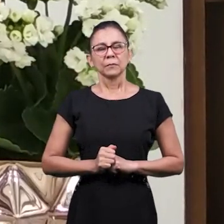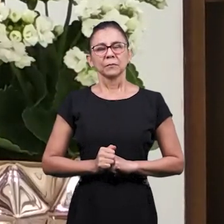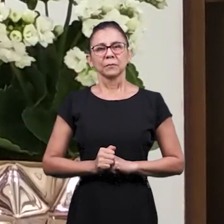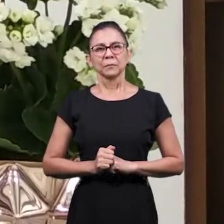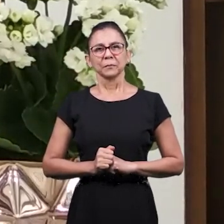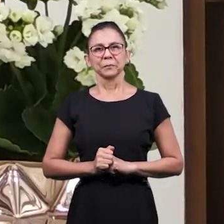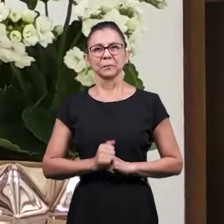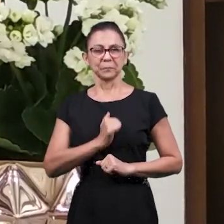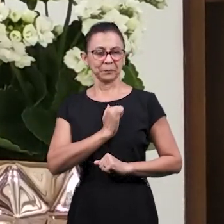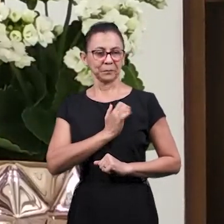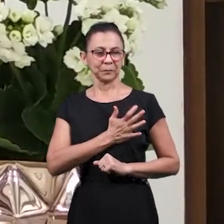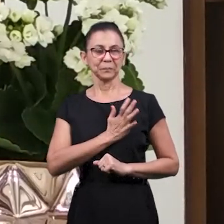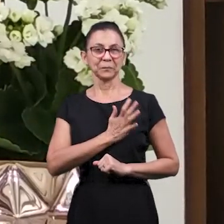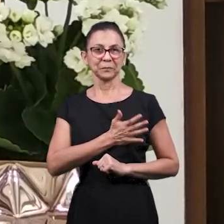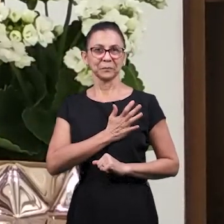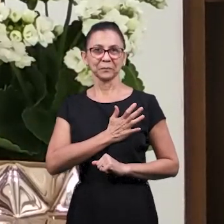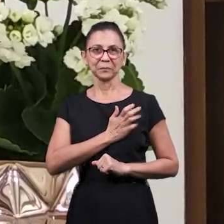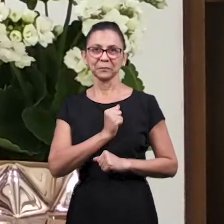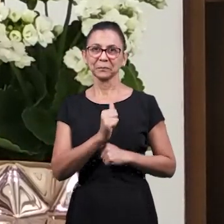И наши сердца